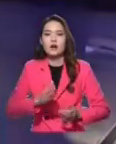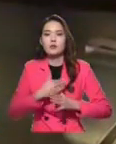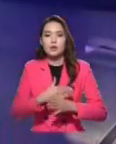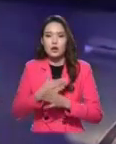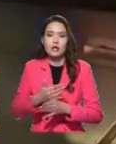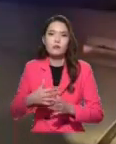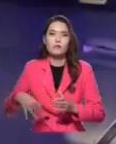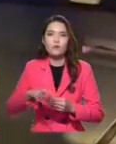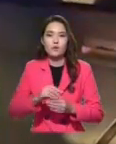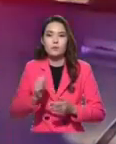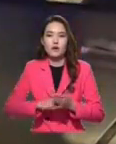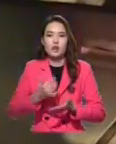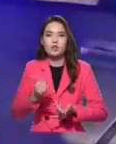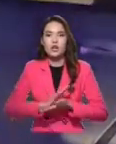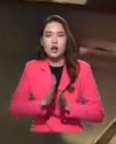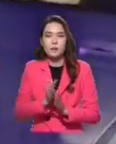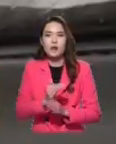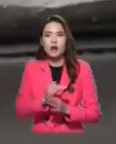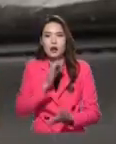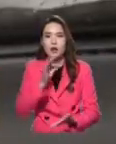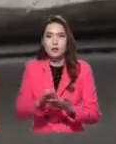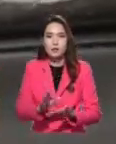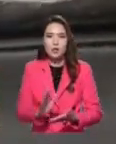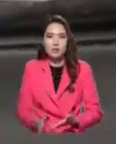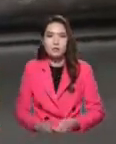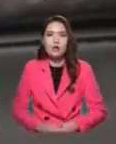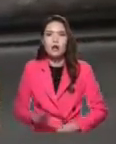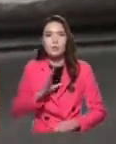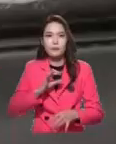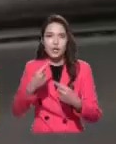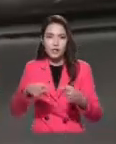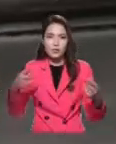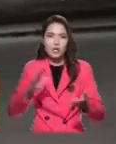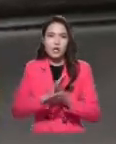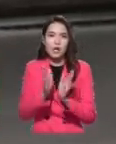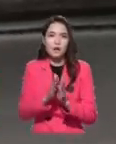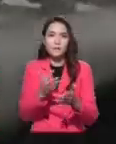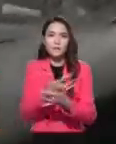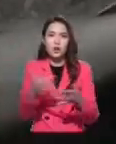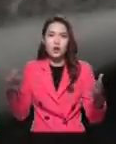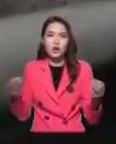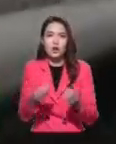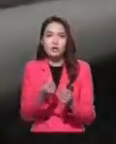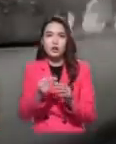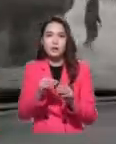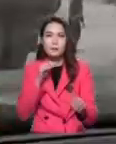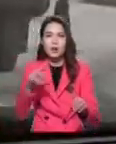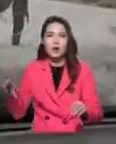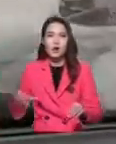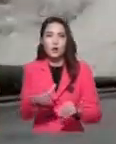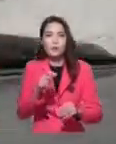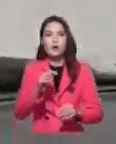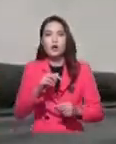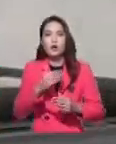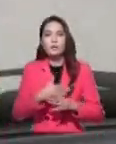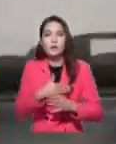полиции. Обстоятельства происшествия выясняются. Были и другие происшествия. Несколько десятков машин дорожным службам